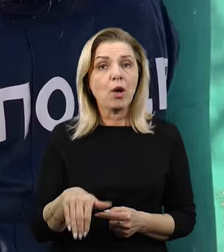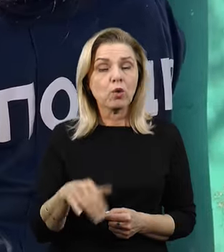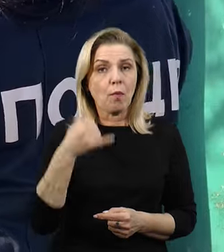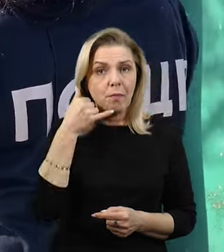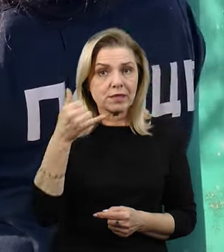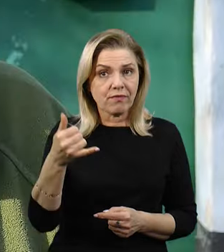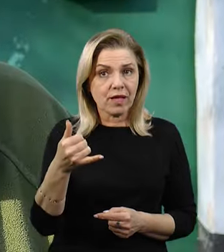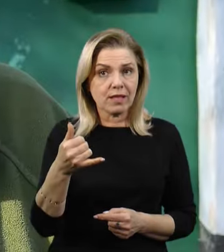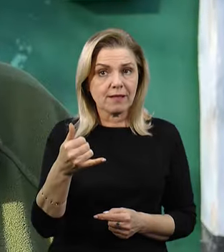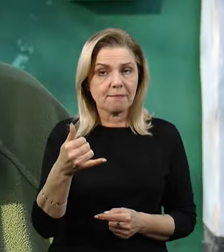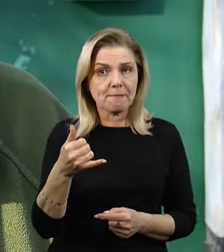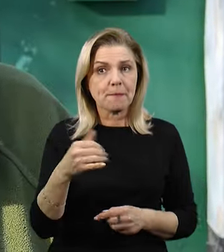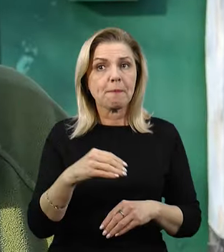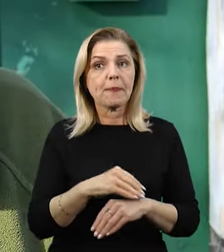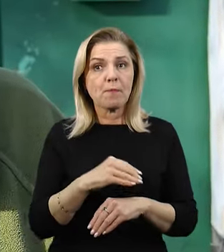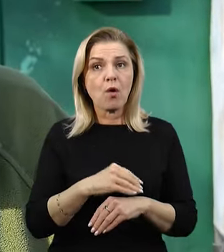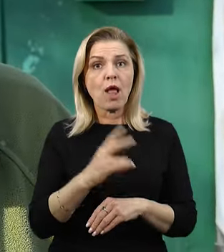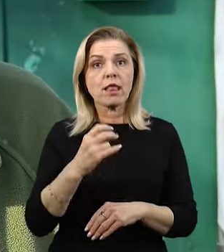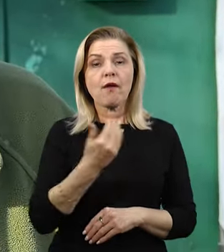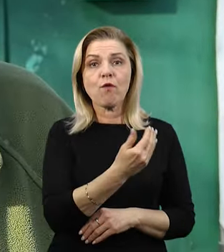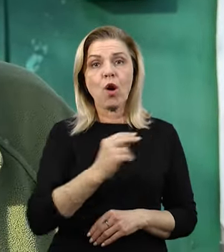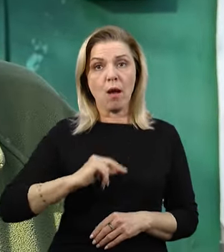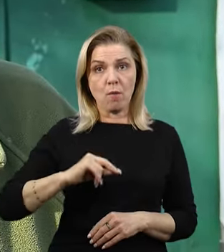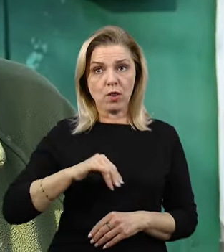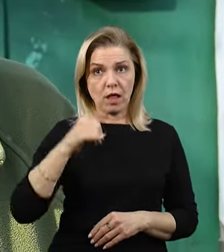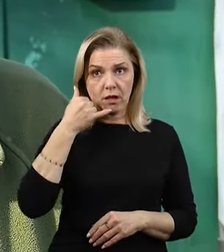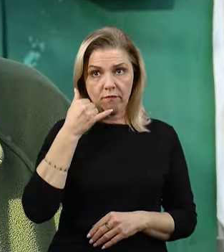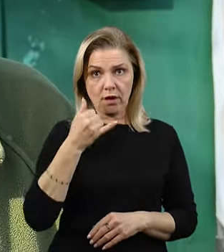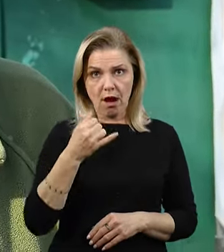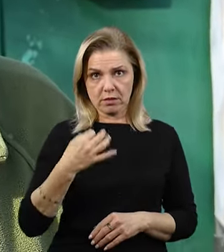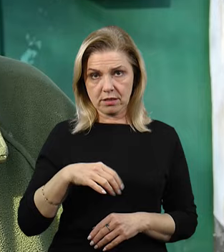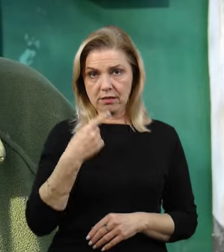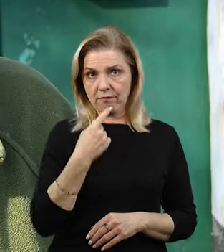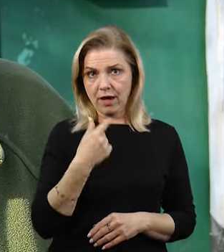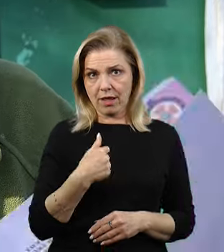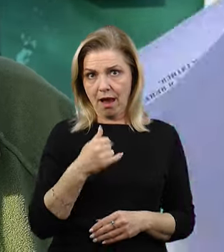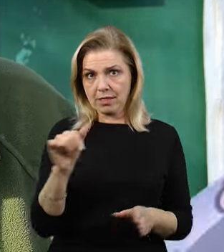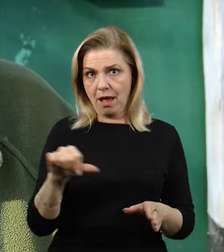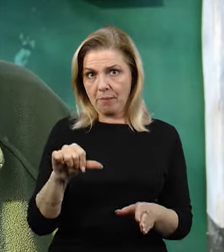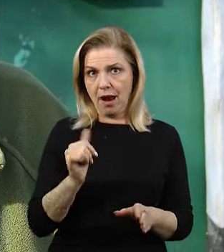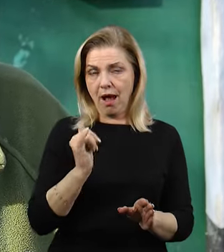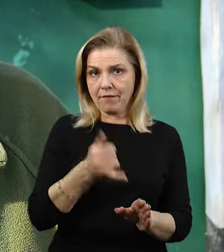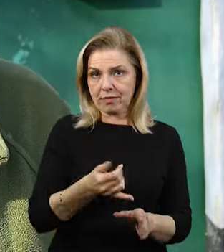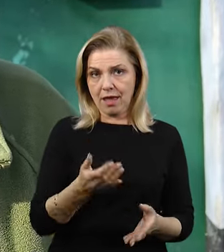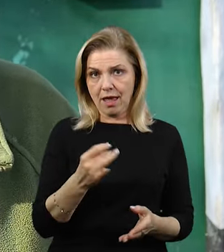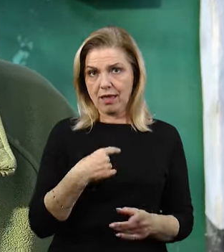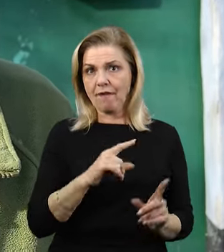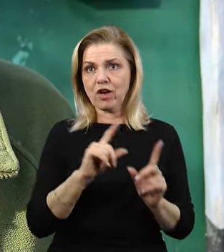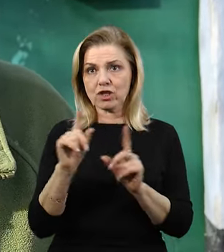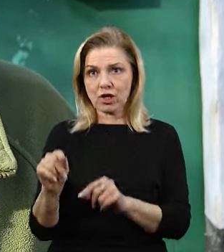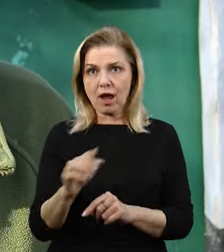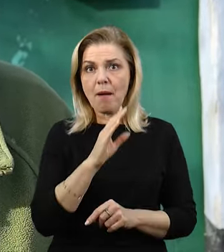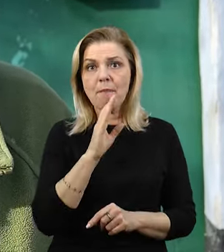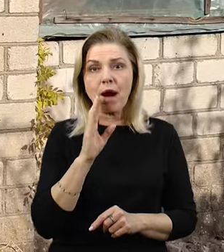ему на его рабочий телефон. Он говорит, да нет, я заправился, выезжаю, это уже там-то. Говорит, ма,